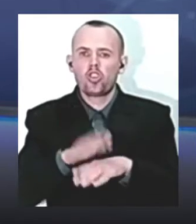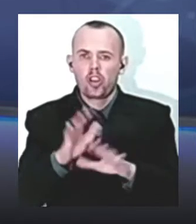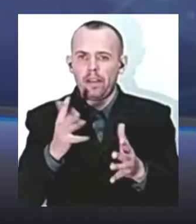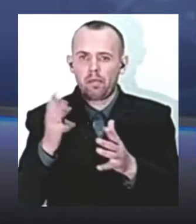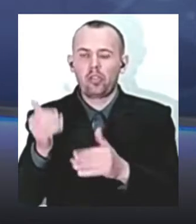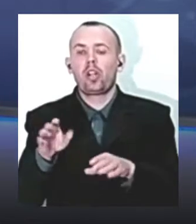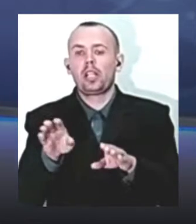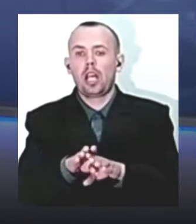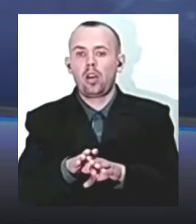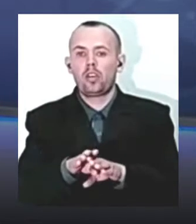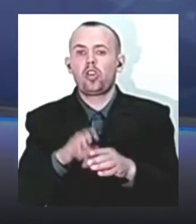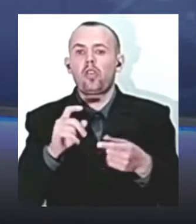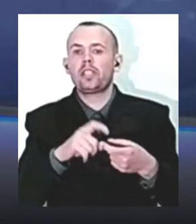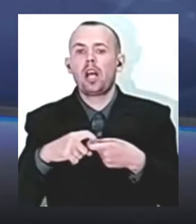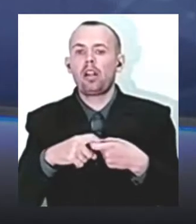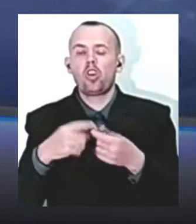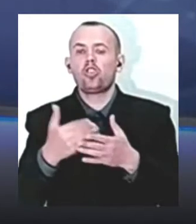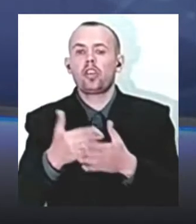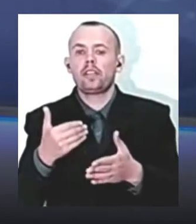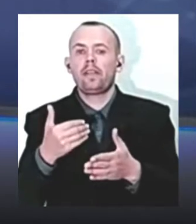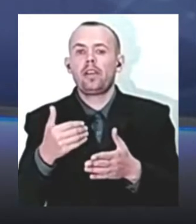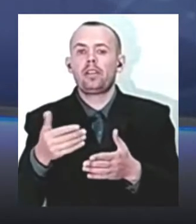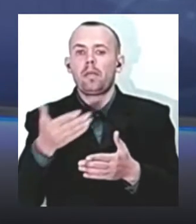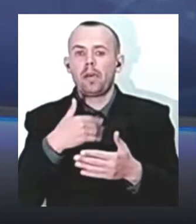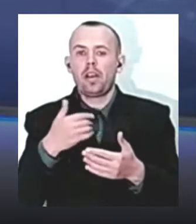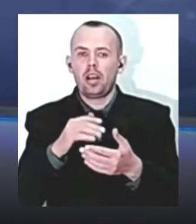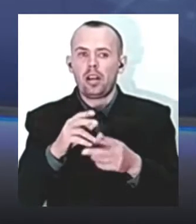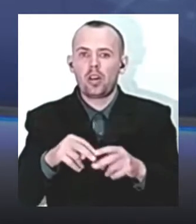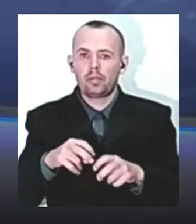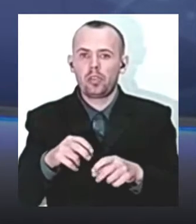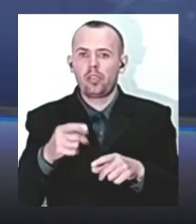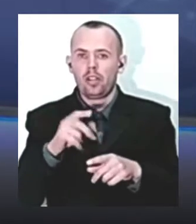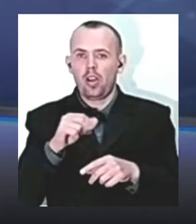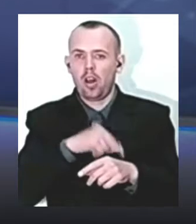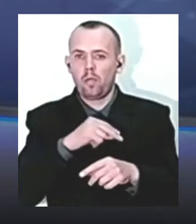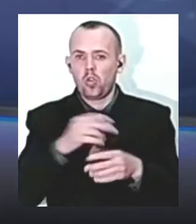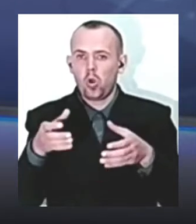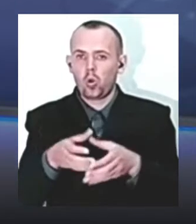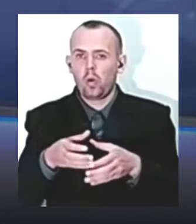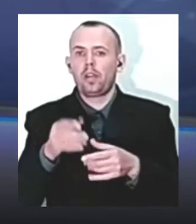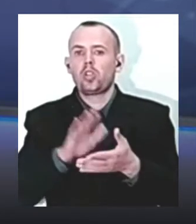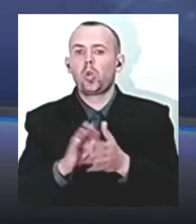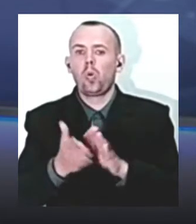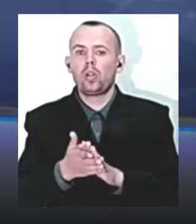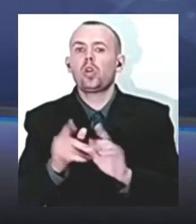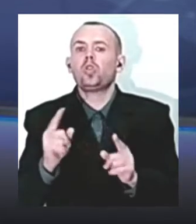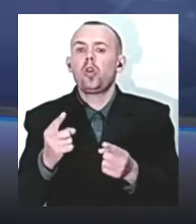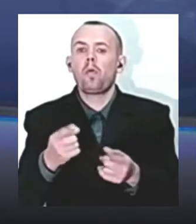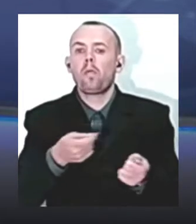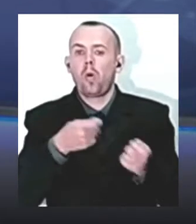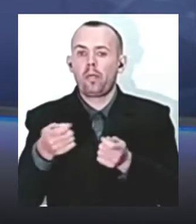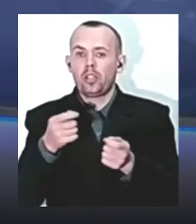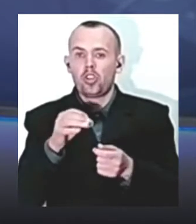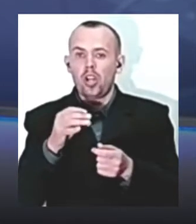в залежності від... Ми розбирали на робочій групі ситуацію, чому постачальник